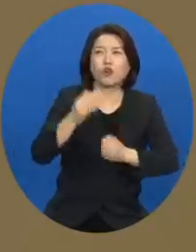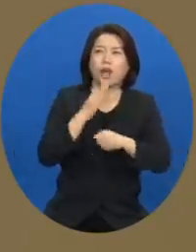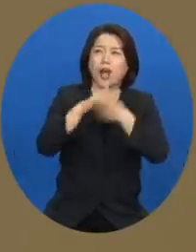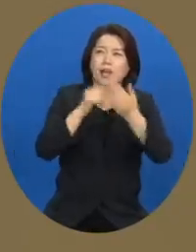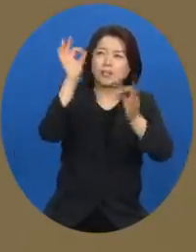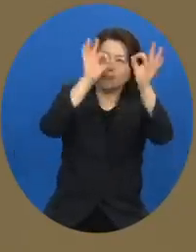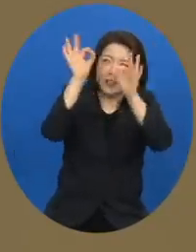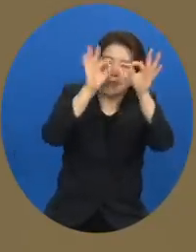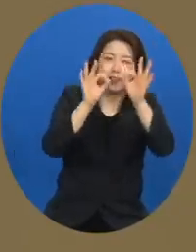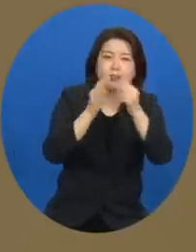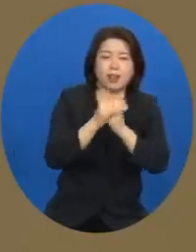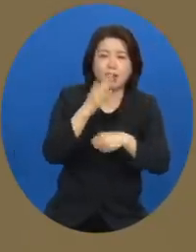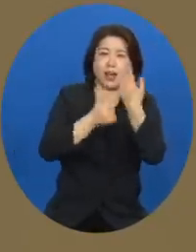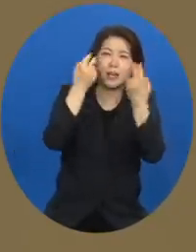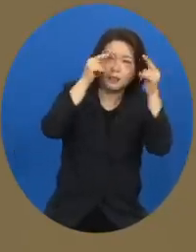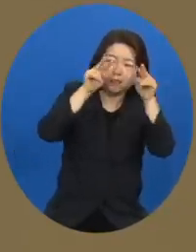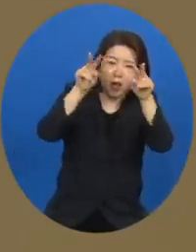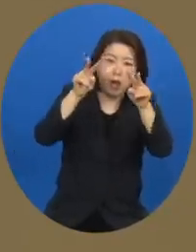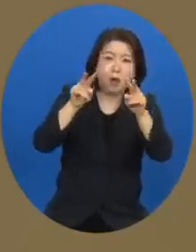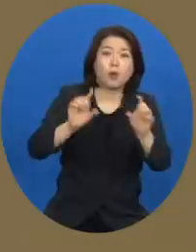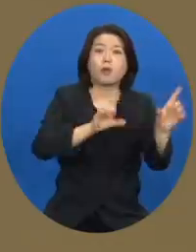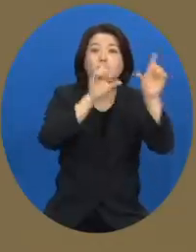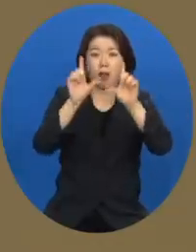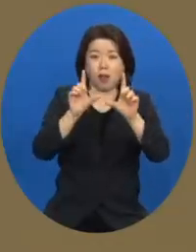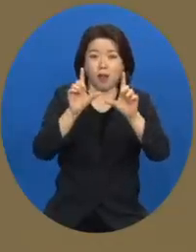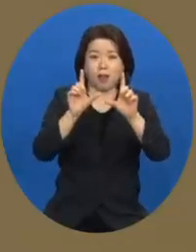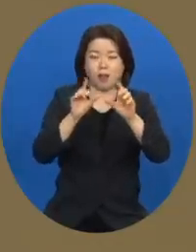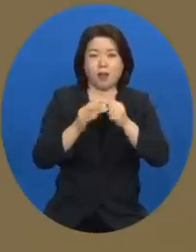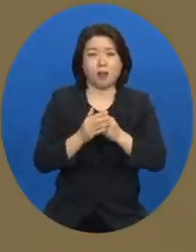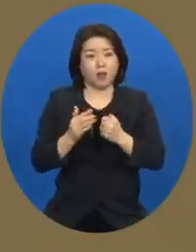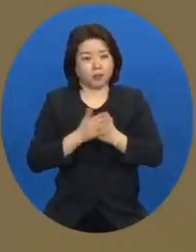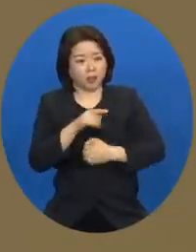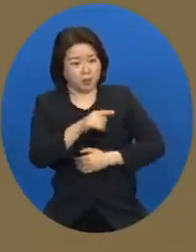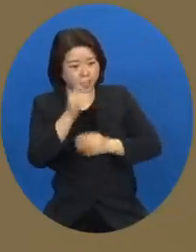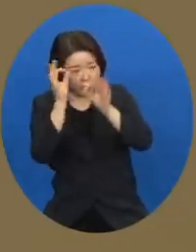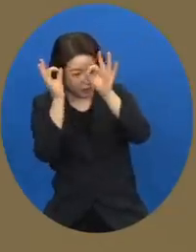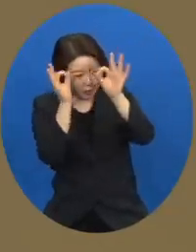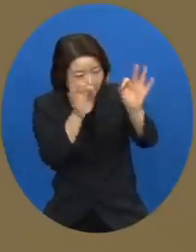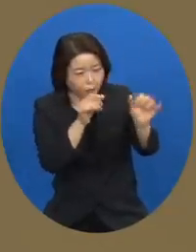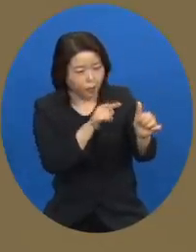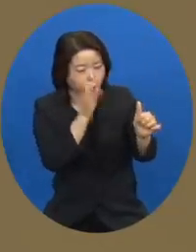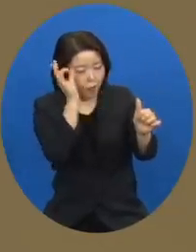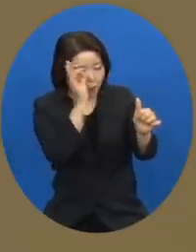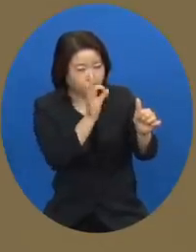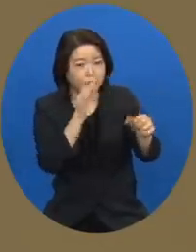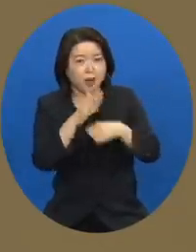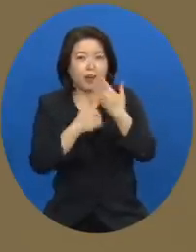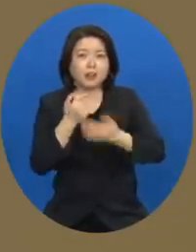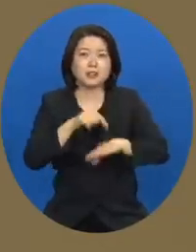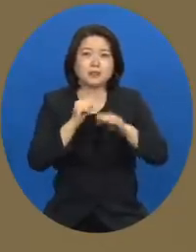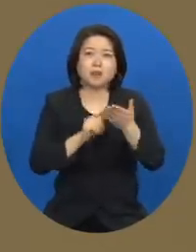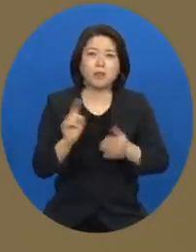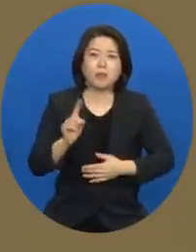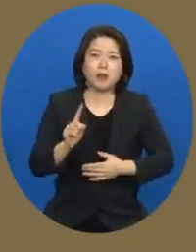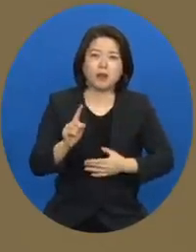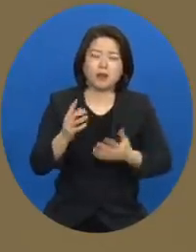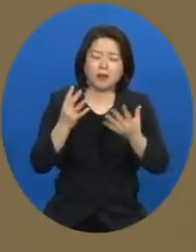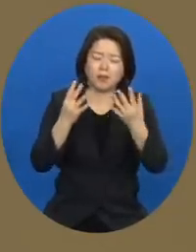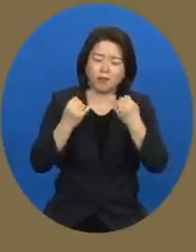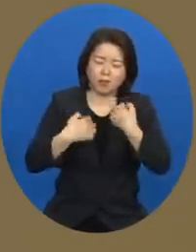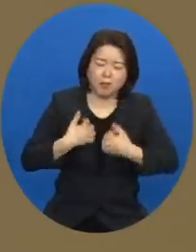찾고 하나님을 바라보고 사니 그 에녹을 보시는 하나님의 마음이 얼마나